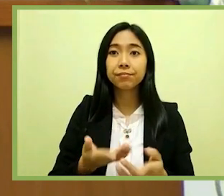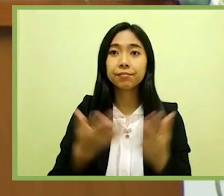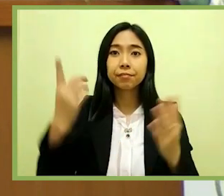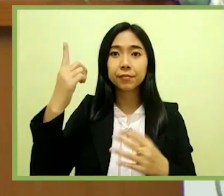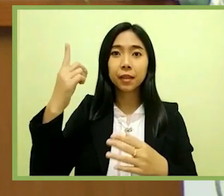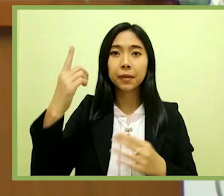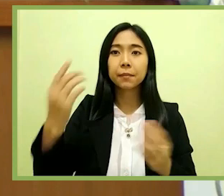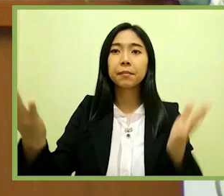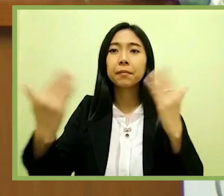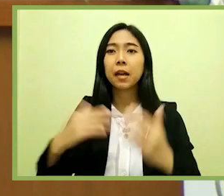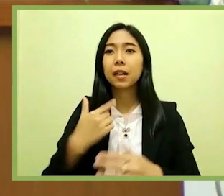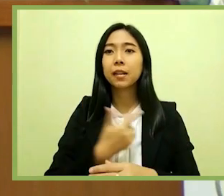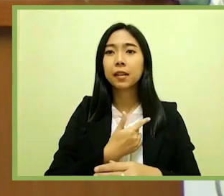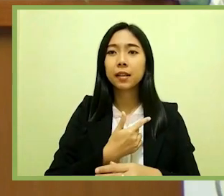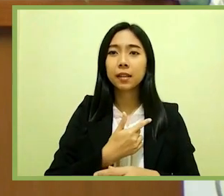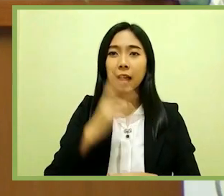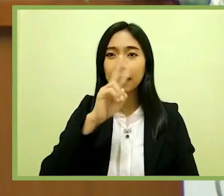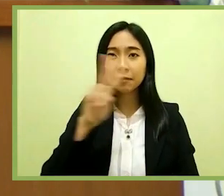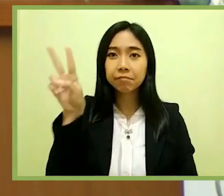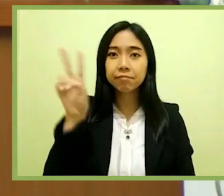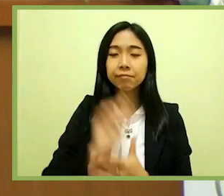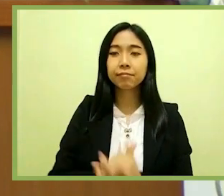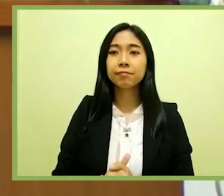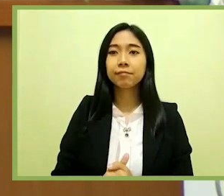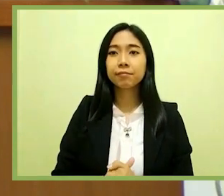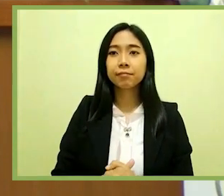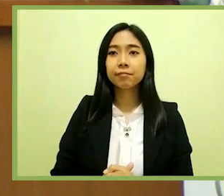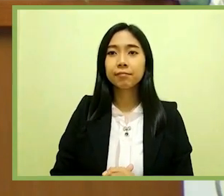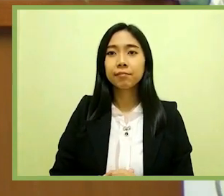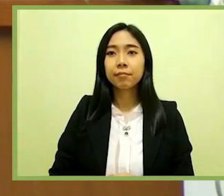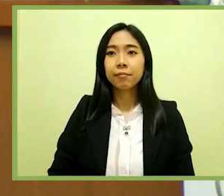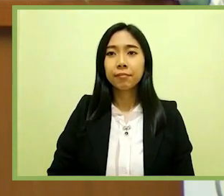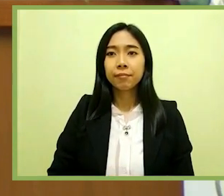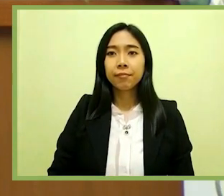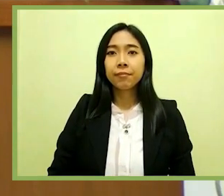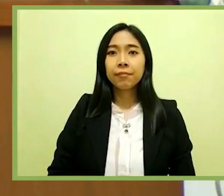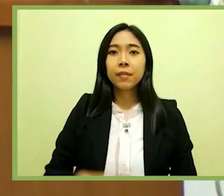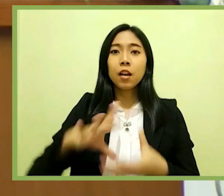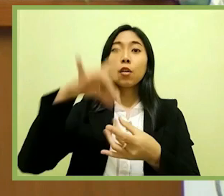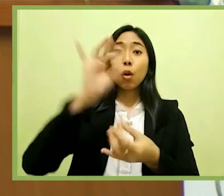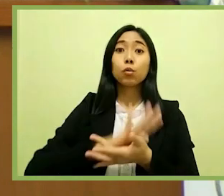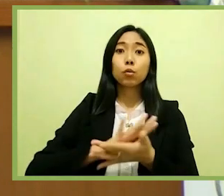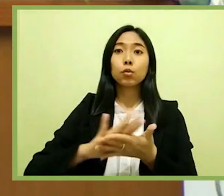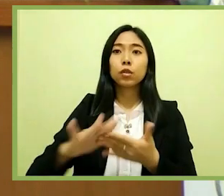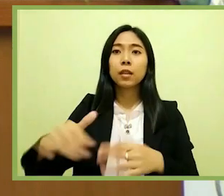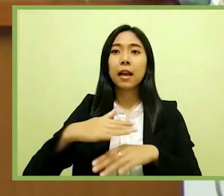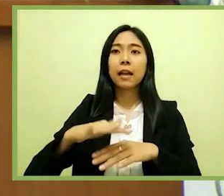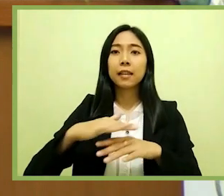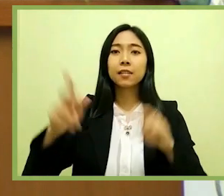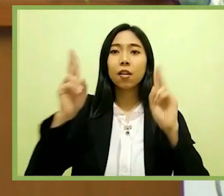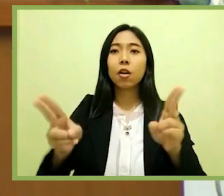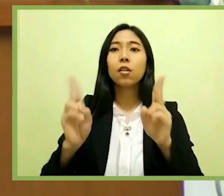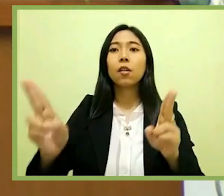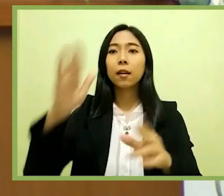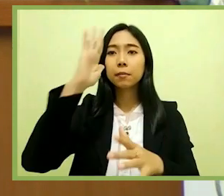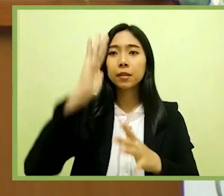kita menggarisbawahi bahwa hadirnya Roh Kudus atas orang-orang